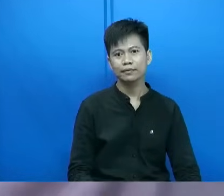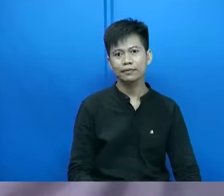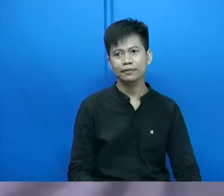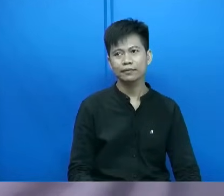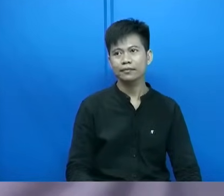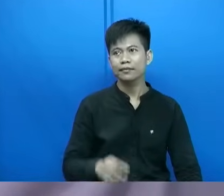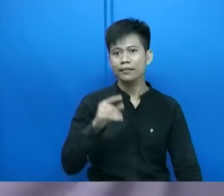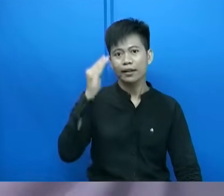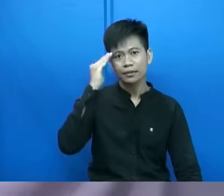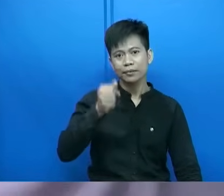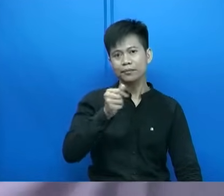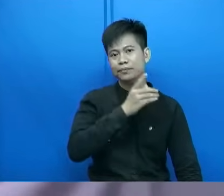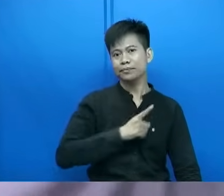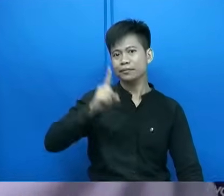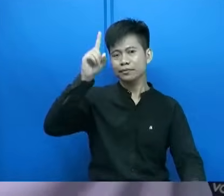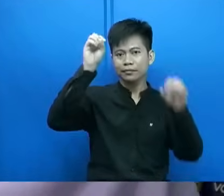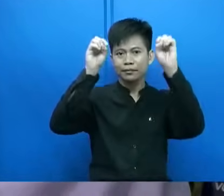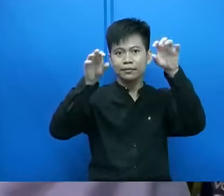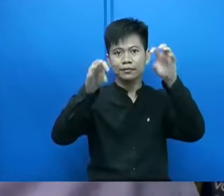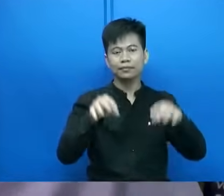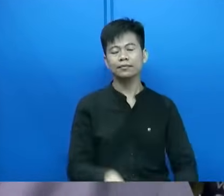Assalamualaikum warahmatullahi wabarakatuh. Assalamualaikum warahmatullahi